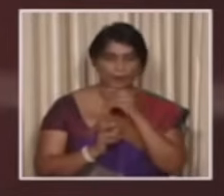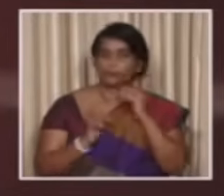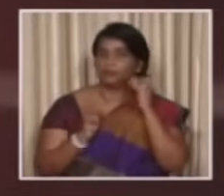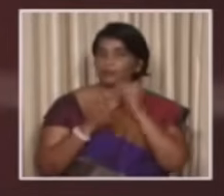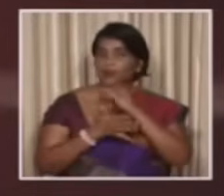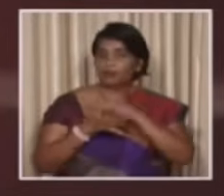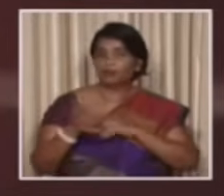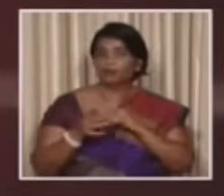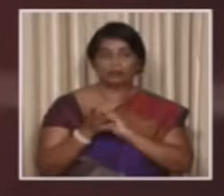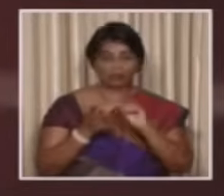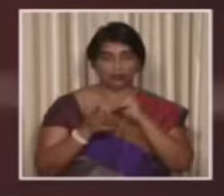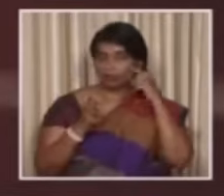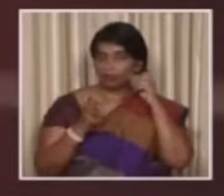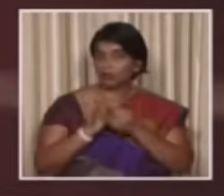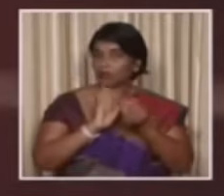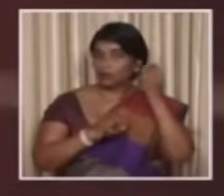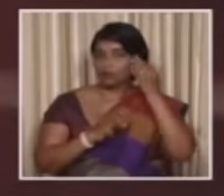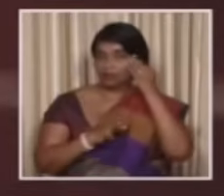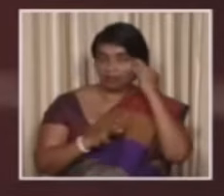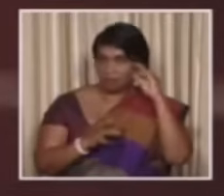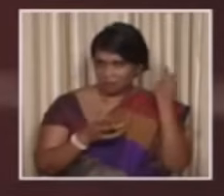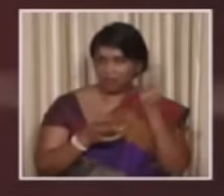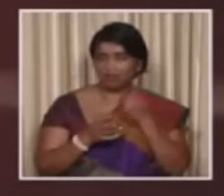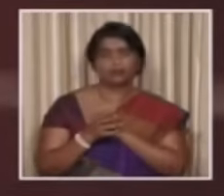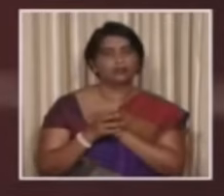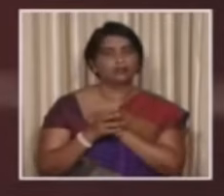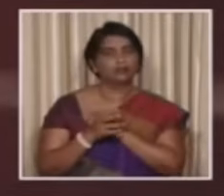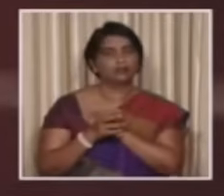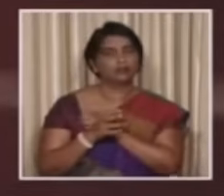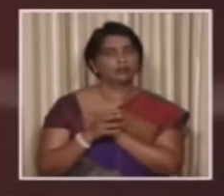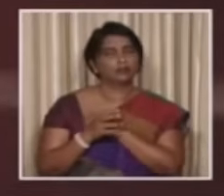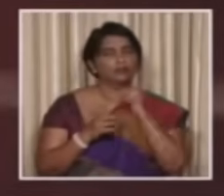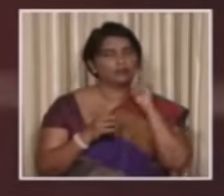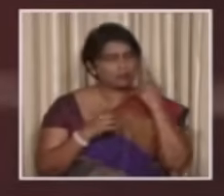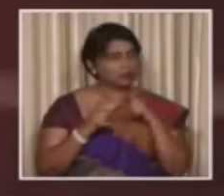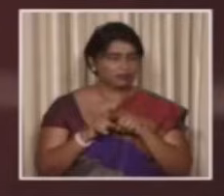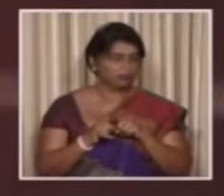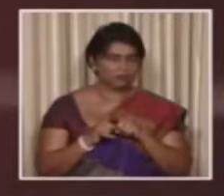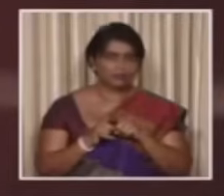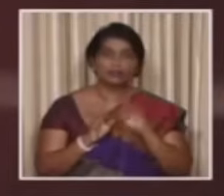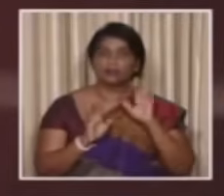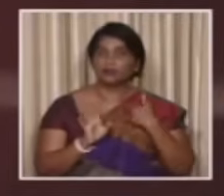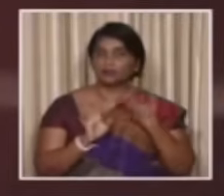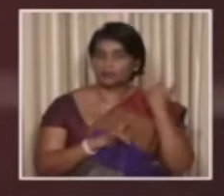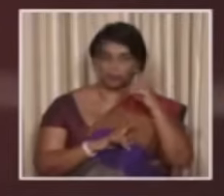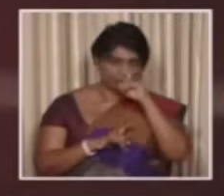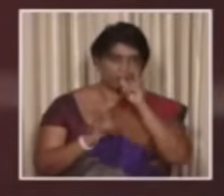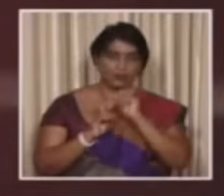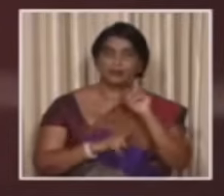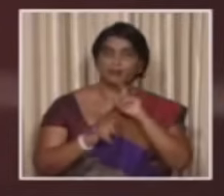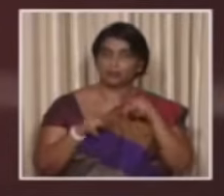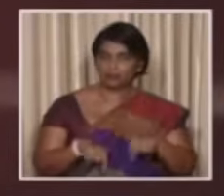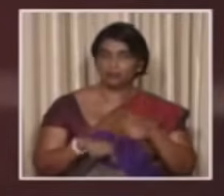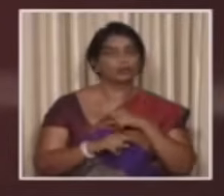පළකරේ කතෘතුමාට මේ පිළිබඳව අතීතය පිළිබඳ අවබෝධයක් නැතිකම නිසාද, නොදන්නකම නිසාද කියලා. මම ගිය සතියේත් මේ